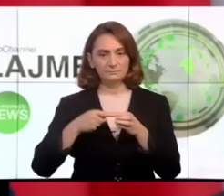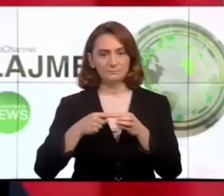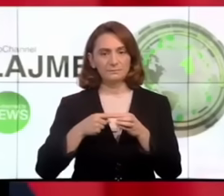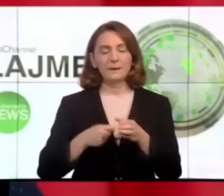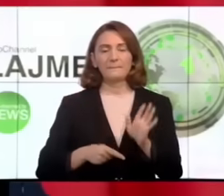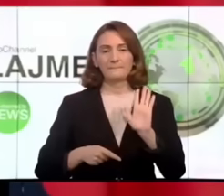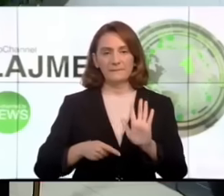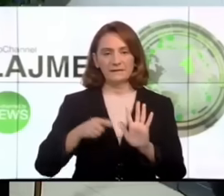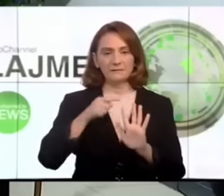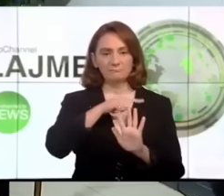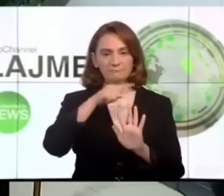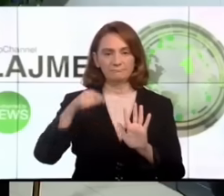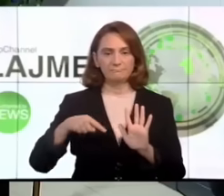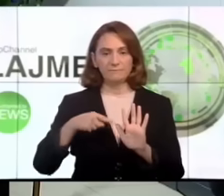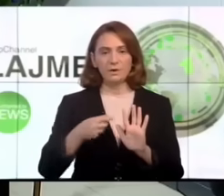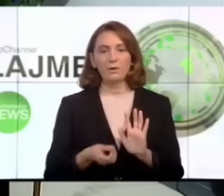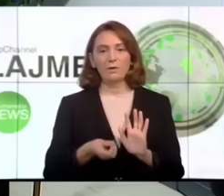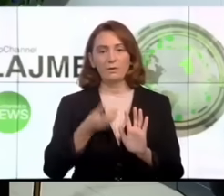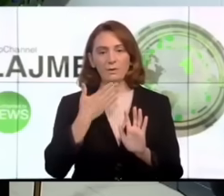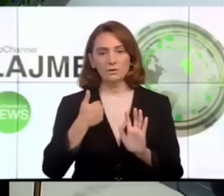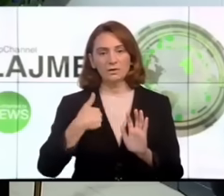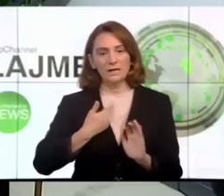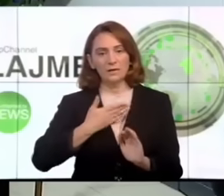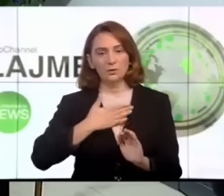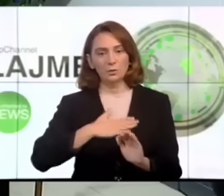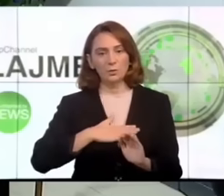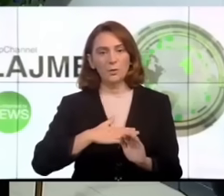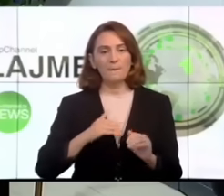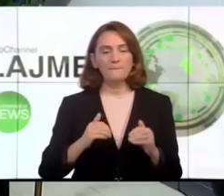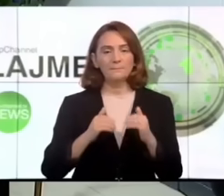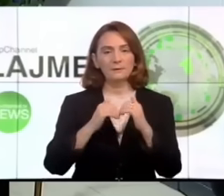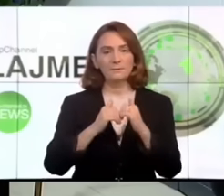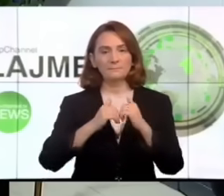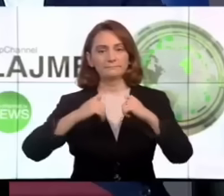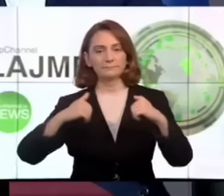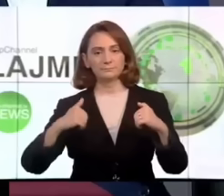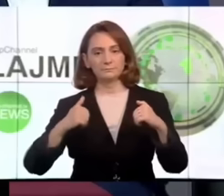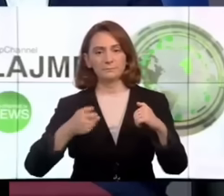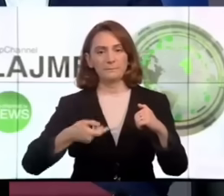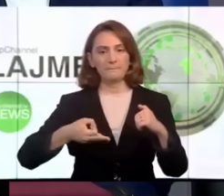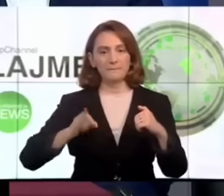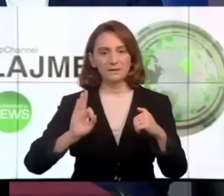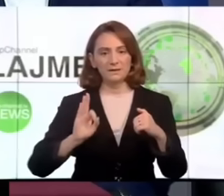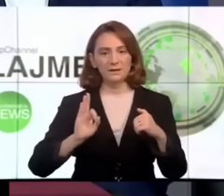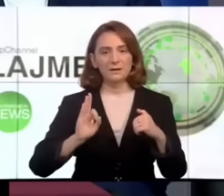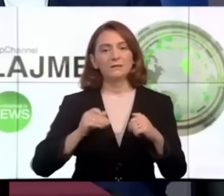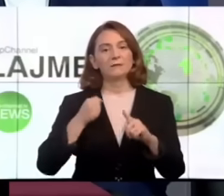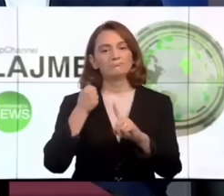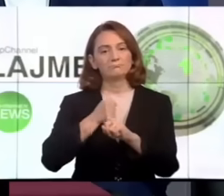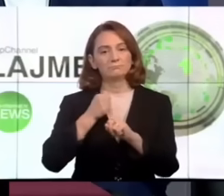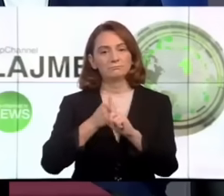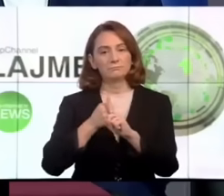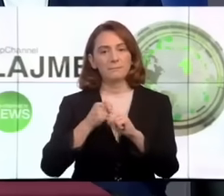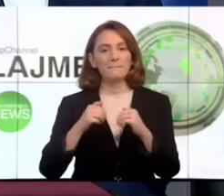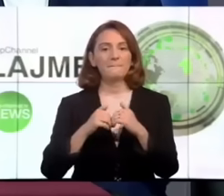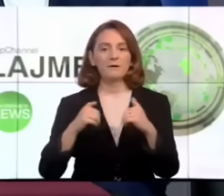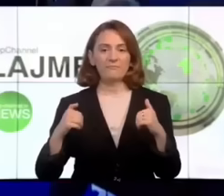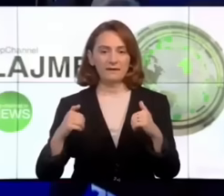thonë se bashkohen nga mbështetja për drejtësinë, partneriteti me ndërkombëtarët dhe listat e hapura.